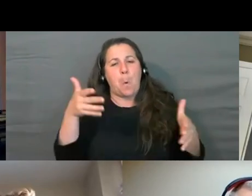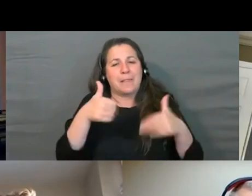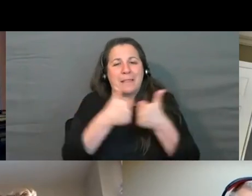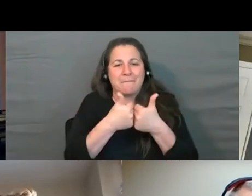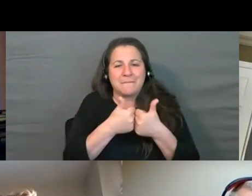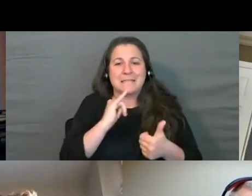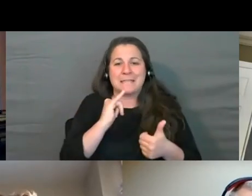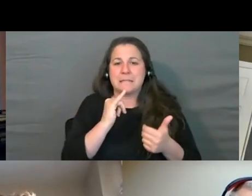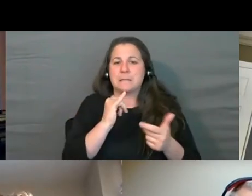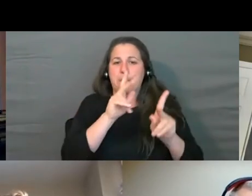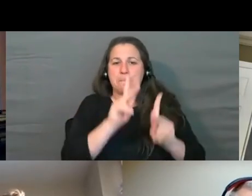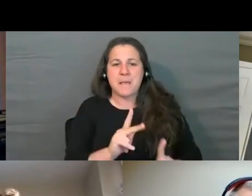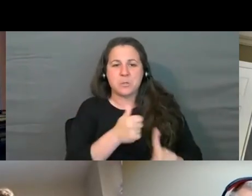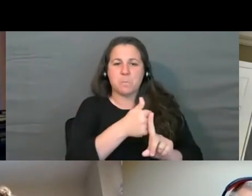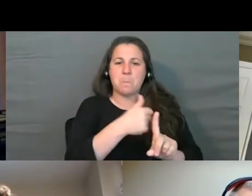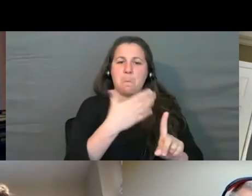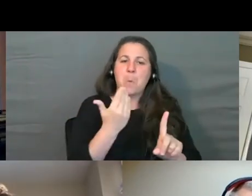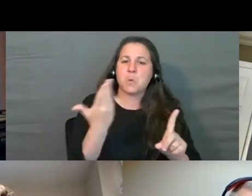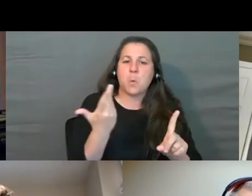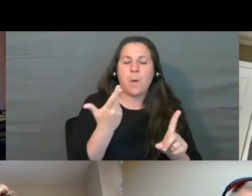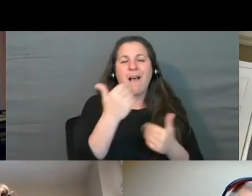beaucoup d'encadrement. On a aussi